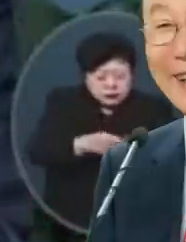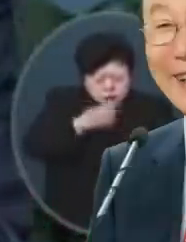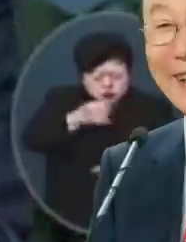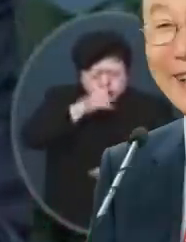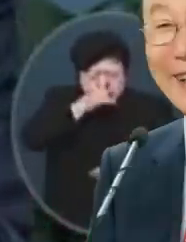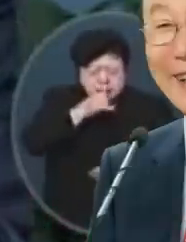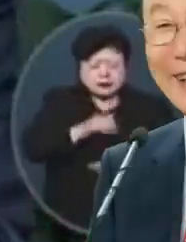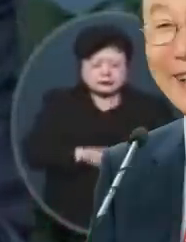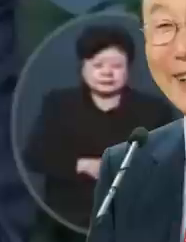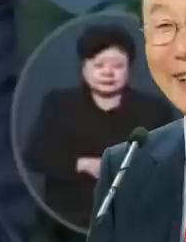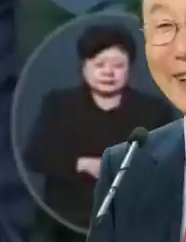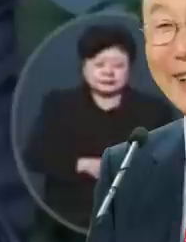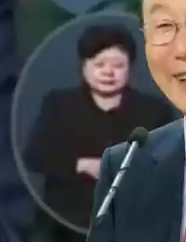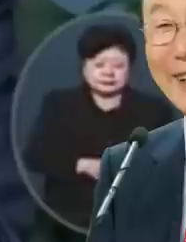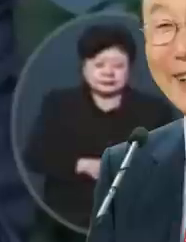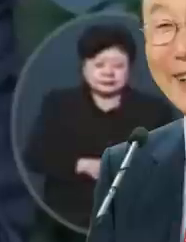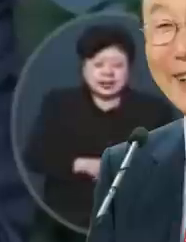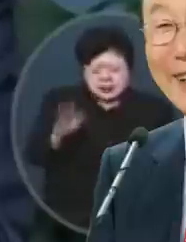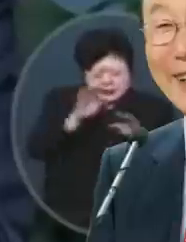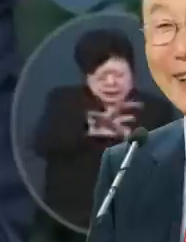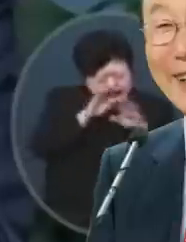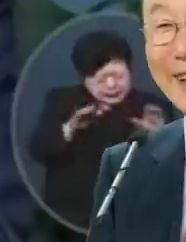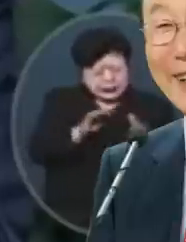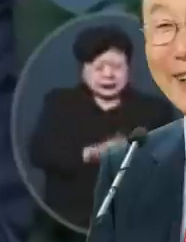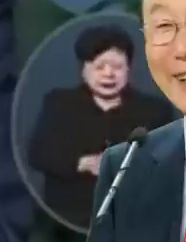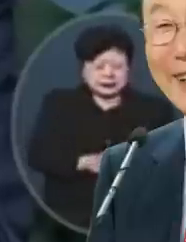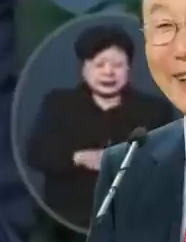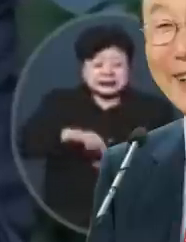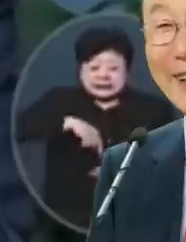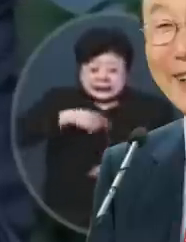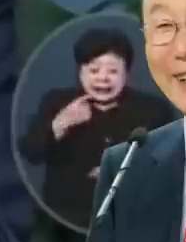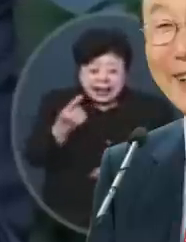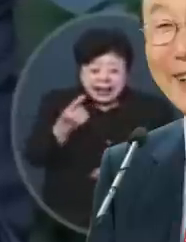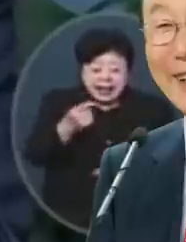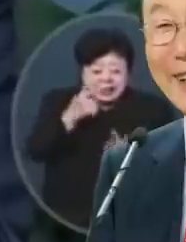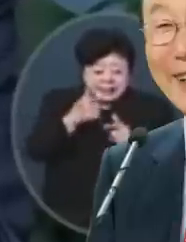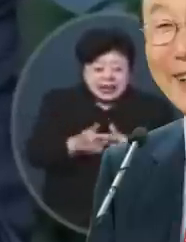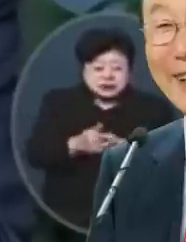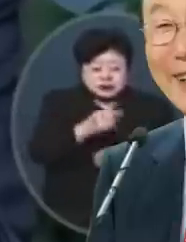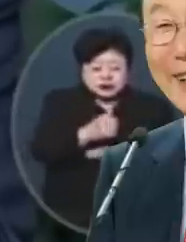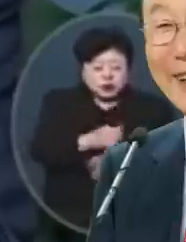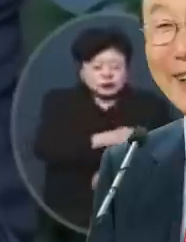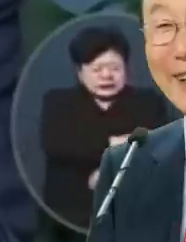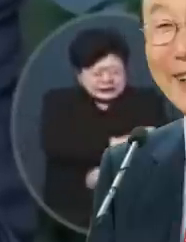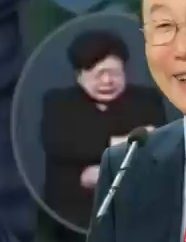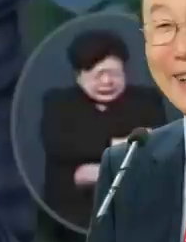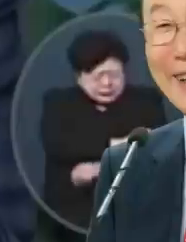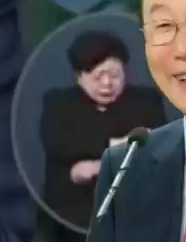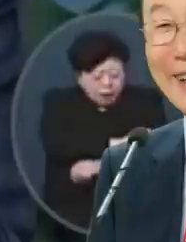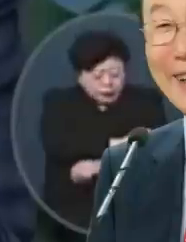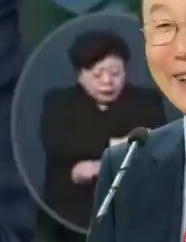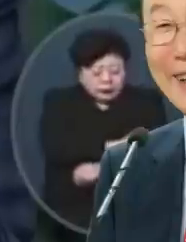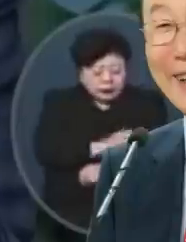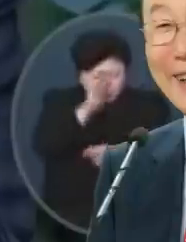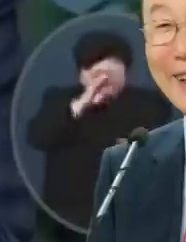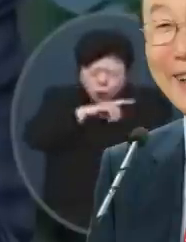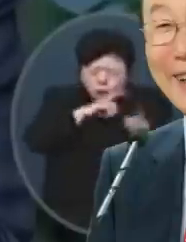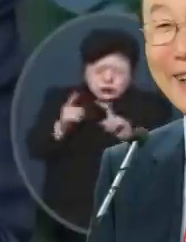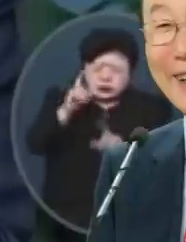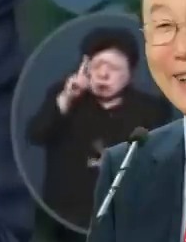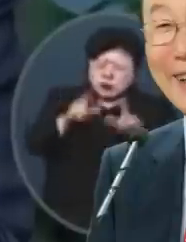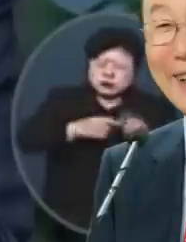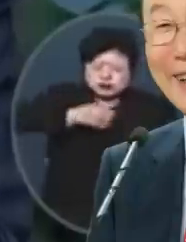되어서 자나 깨나 자기가 예수 그리스도의 옷자락에 손을 대어서 낫는